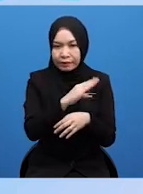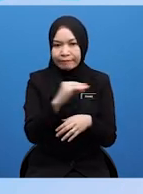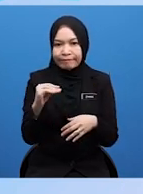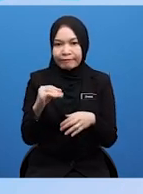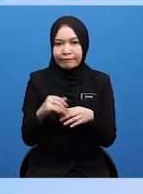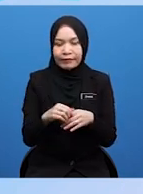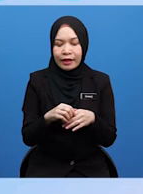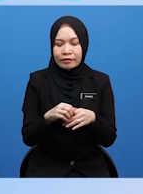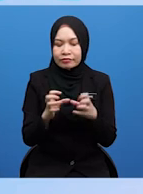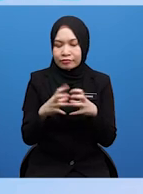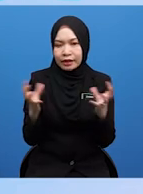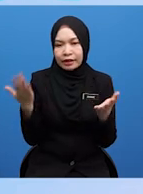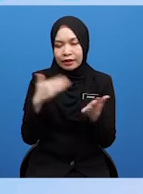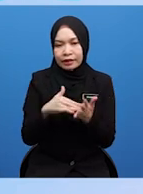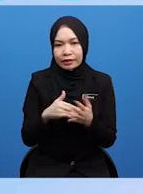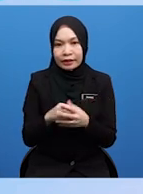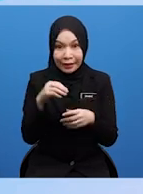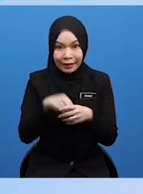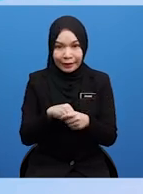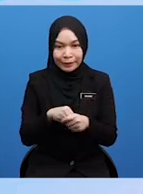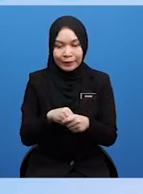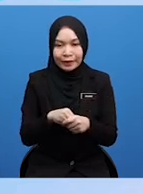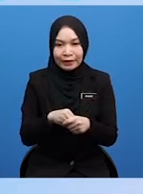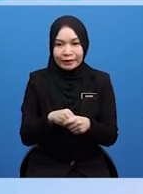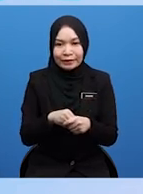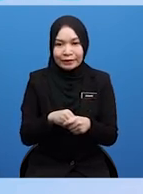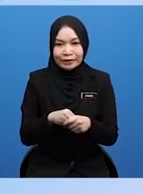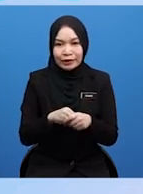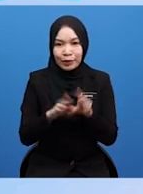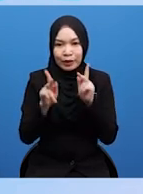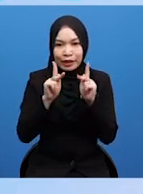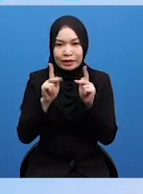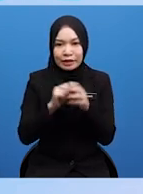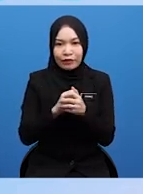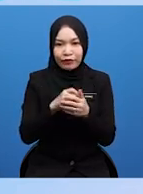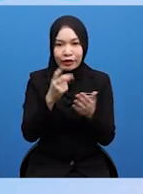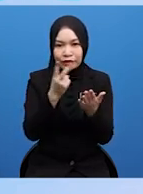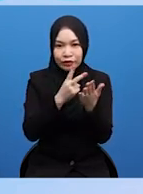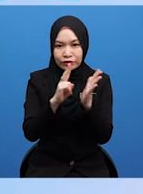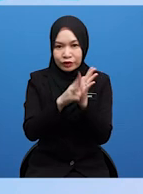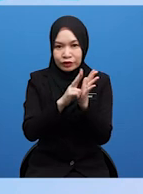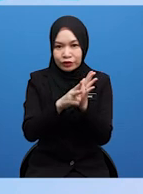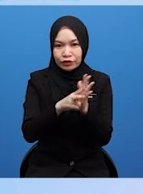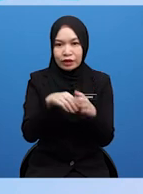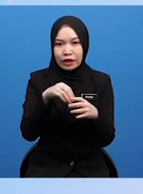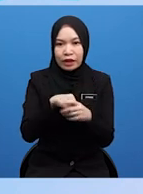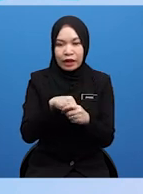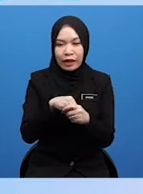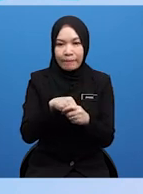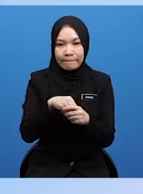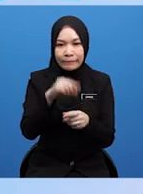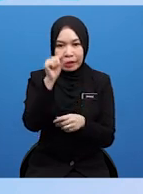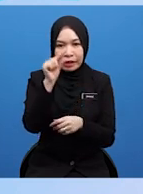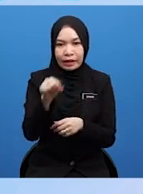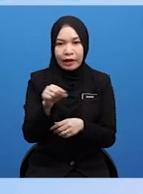bidang komunikasi visual grafik animasi multimedia dan